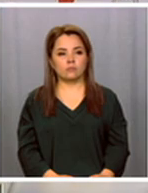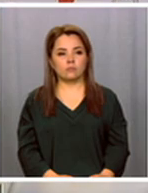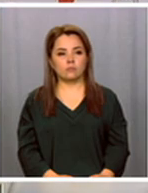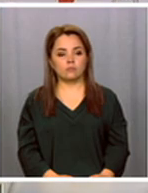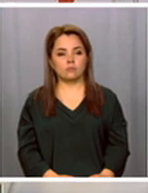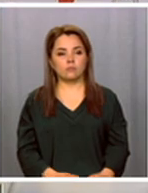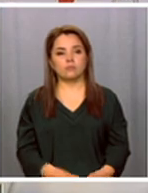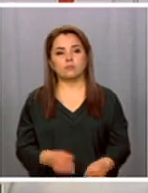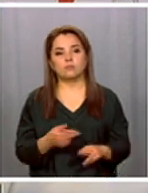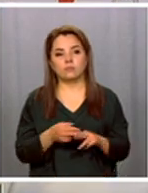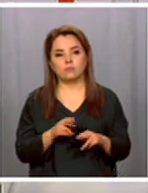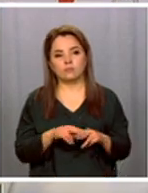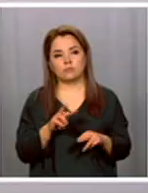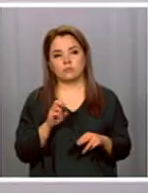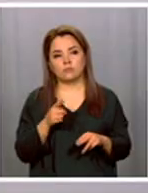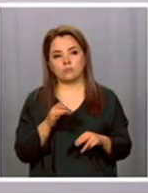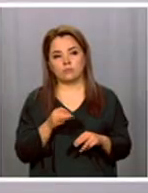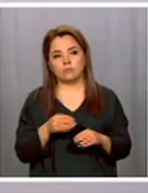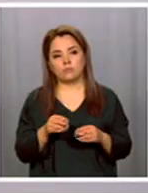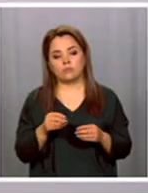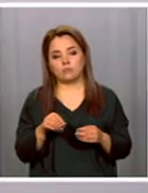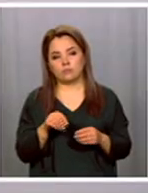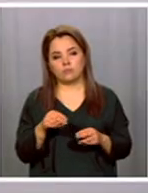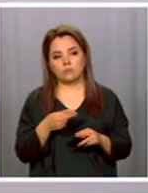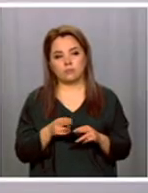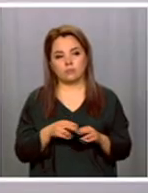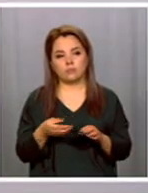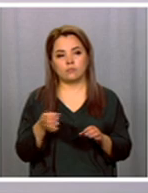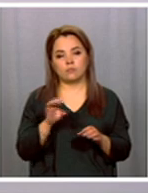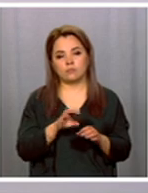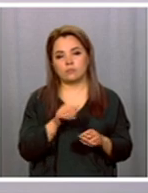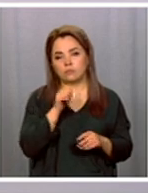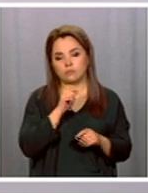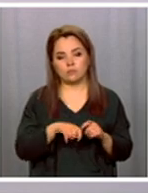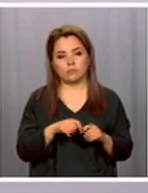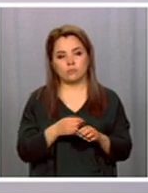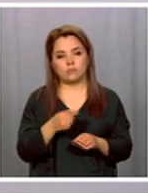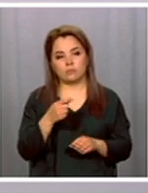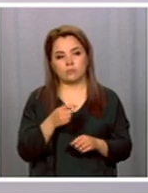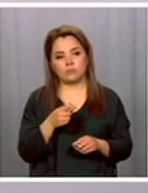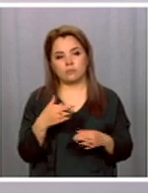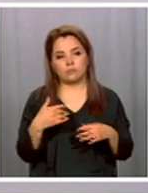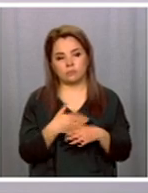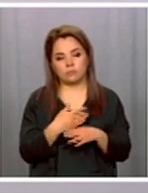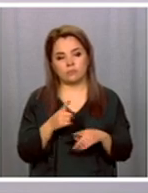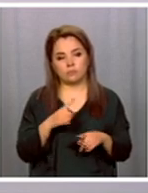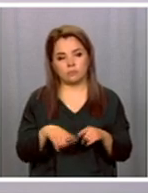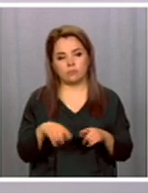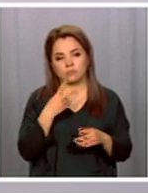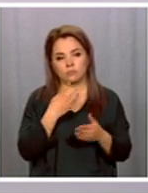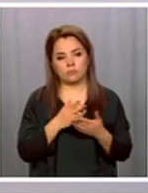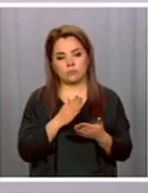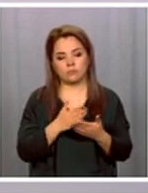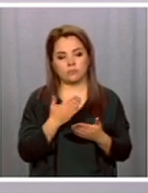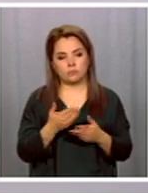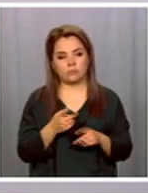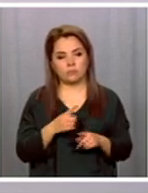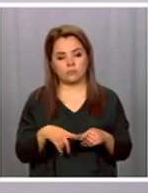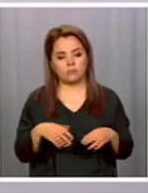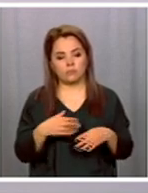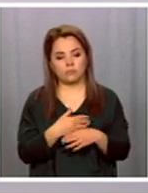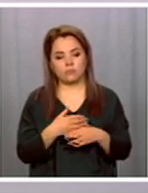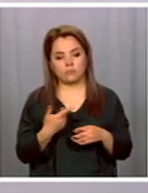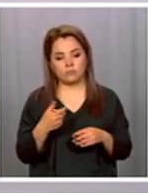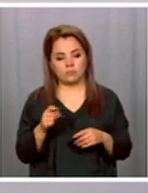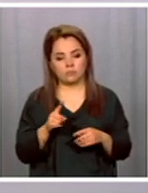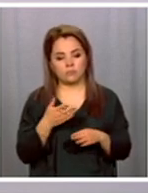Осы магний ұнтағын салған кездегі сынауықта реакцияның белгісін бірден байқауға болады. Бұл жерде